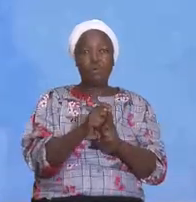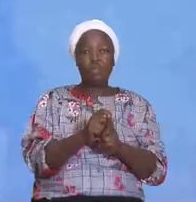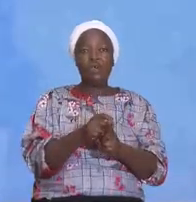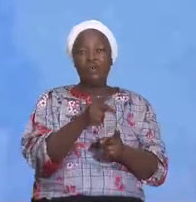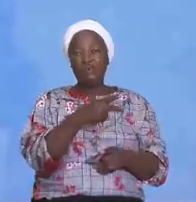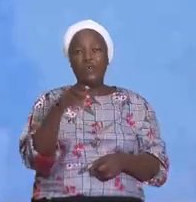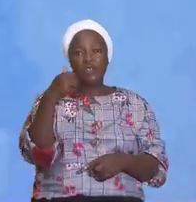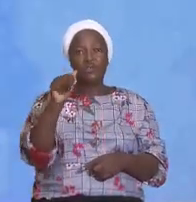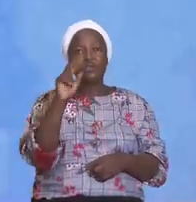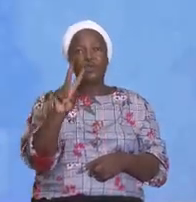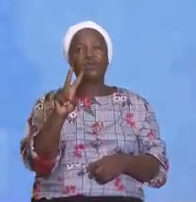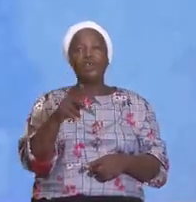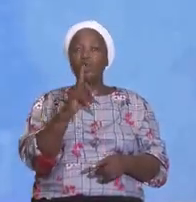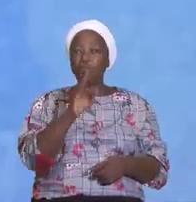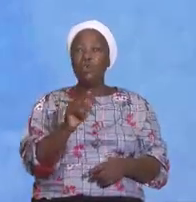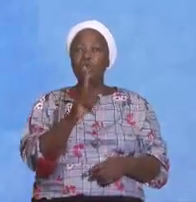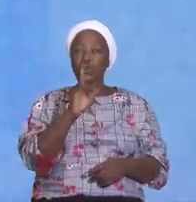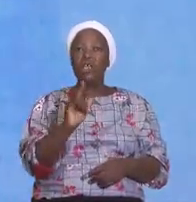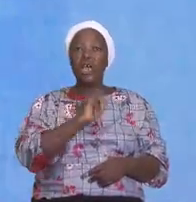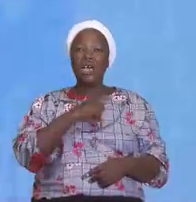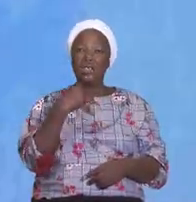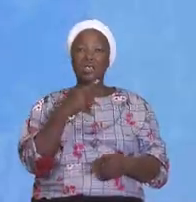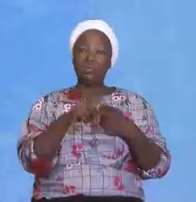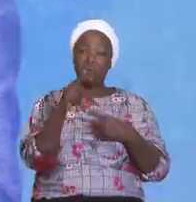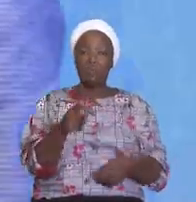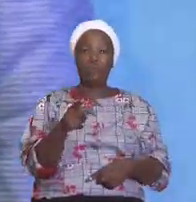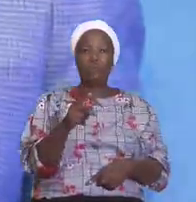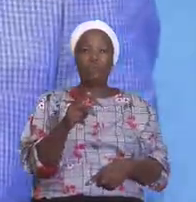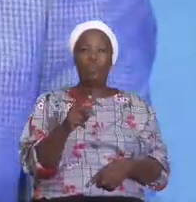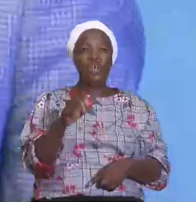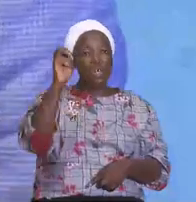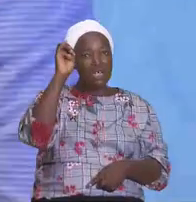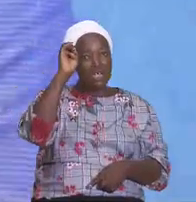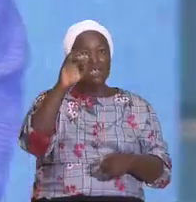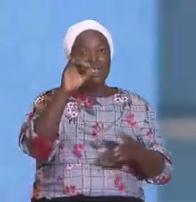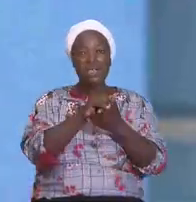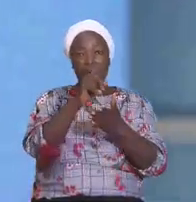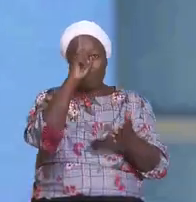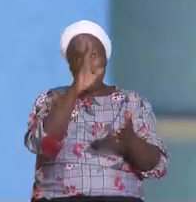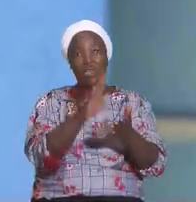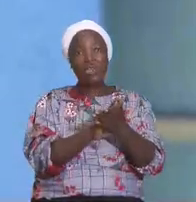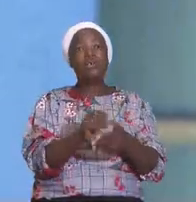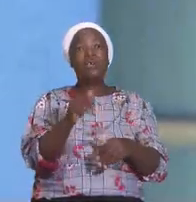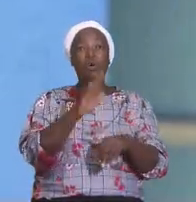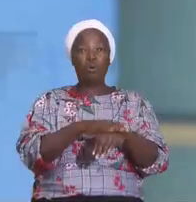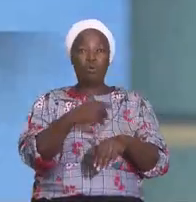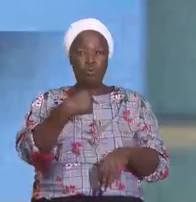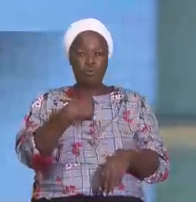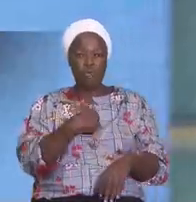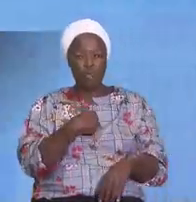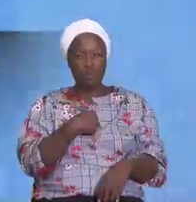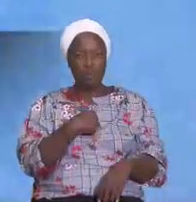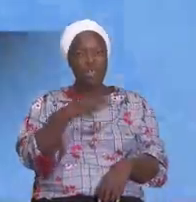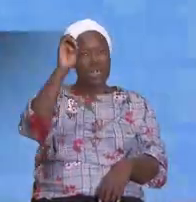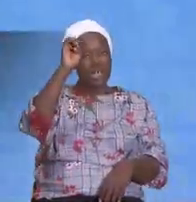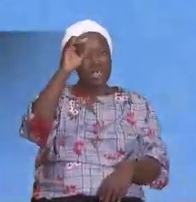à cause de ses œuvres. Verset 12. En vérité, je vous le dis, celui